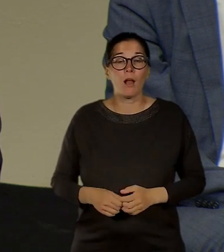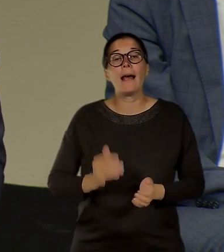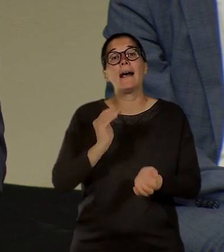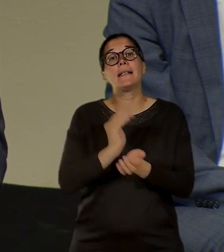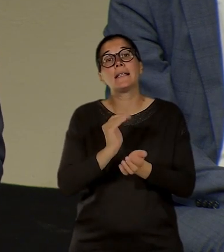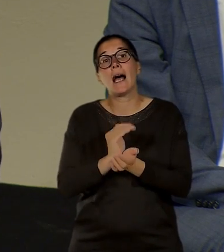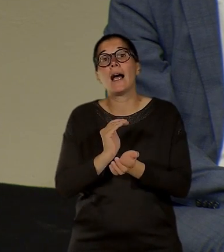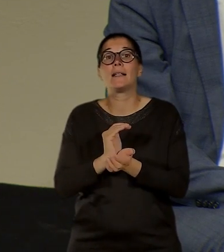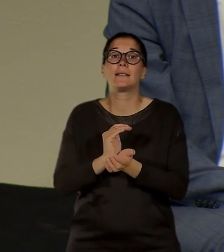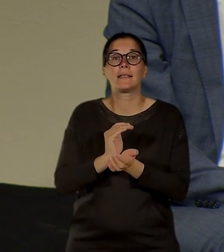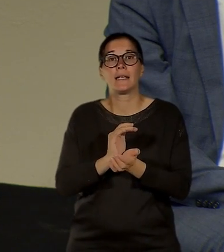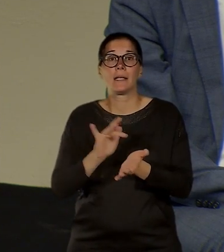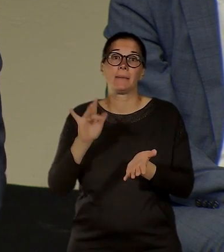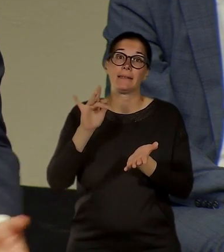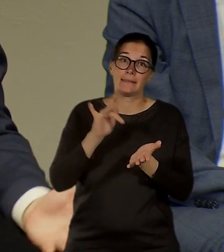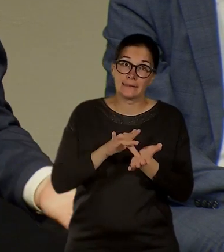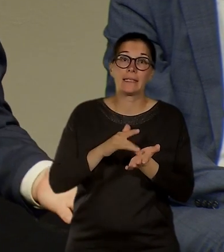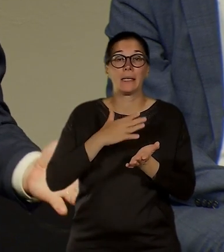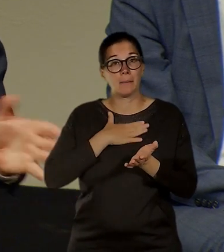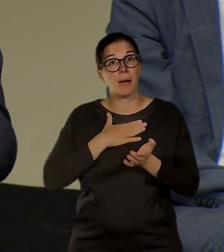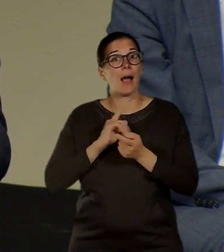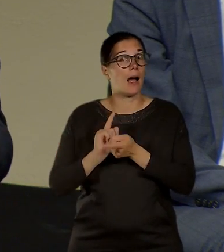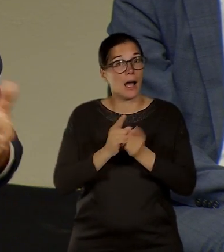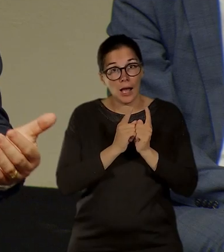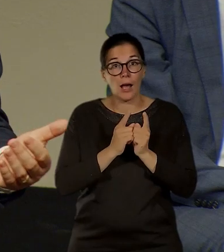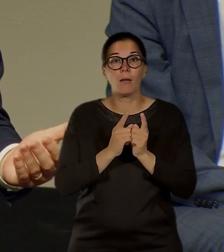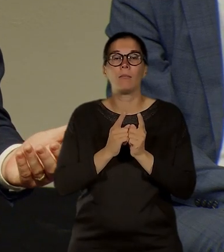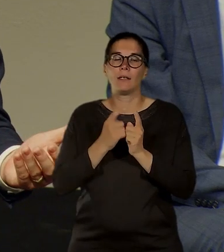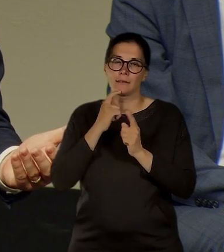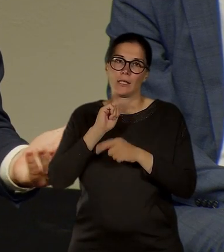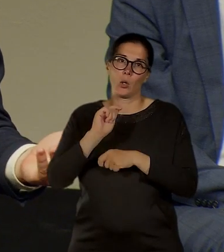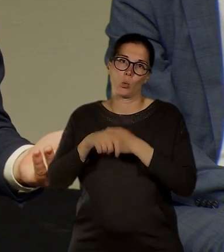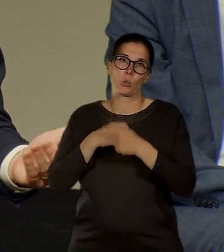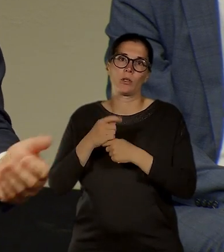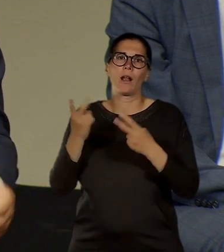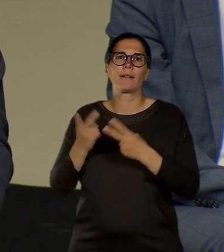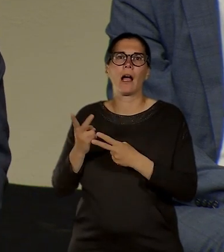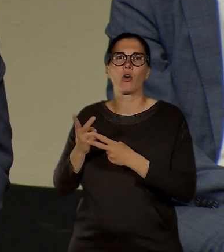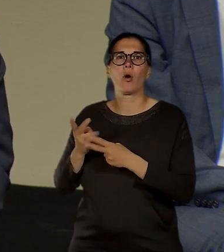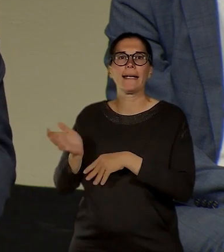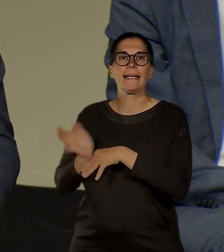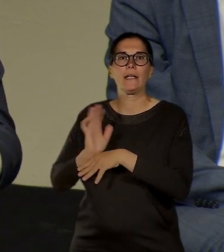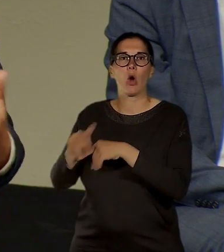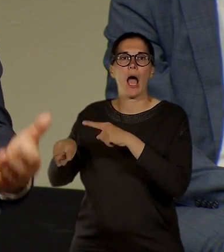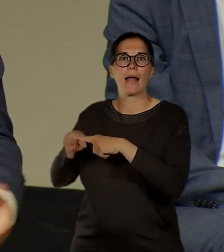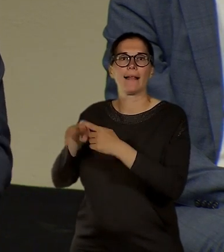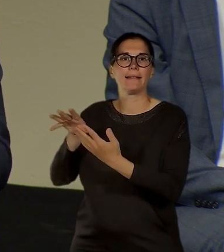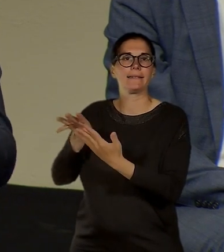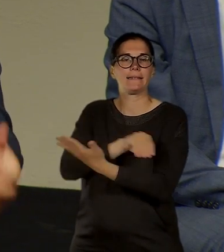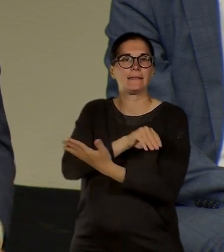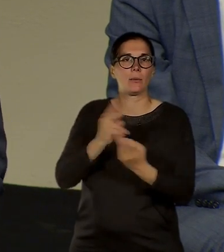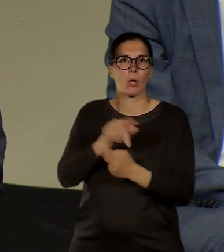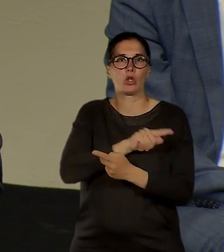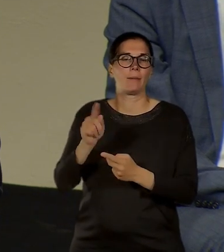takový objemově je projednaný, je to vlastně takové zrcadlo toho kina Atlas, čili není to nic